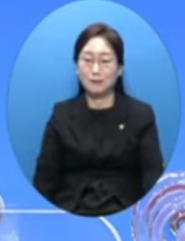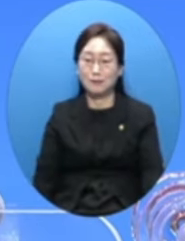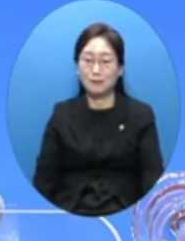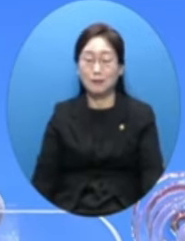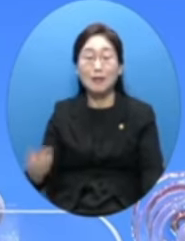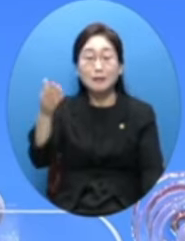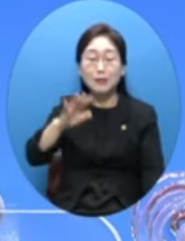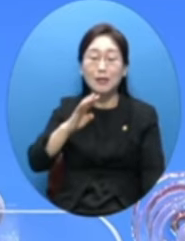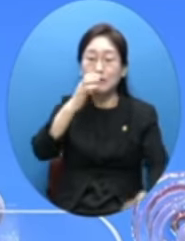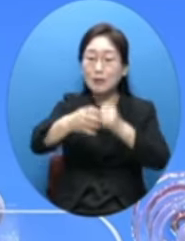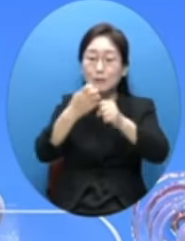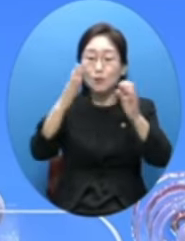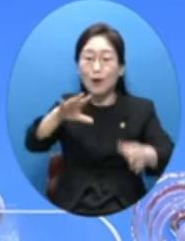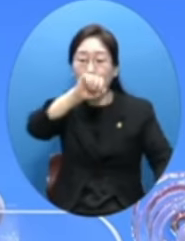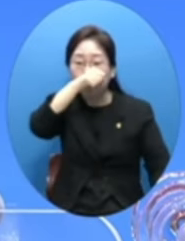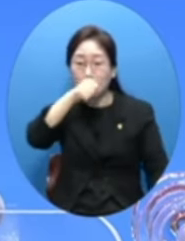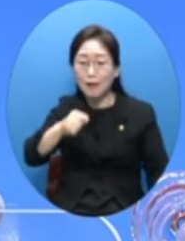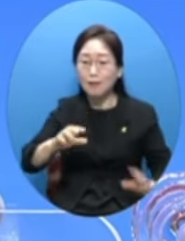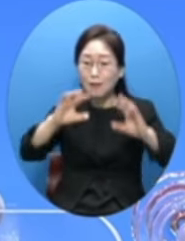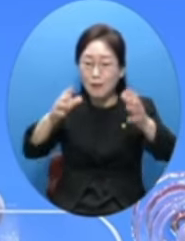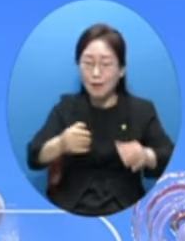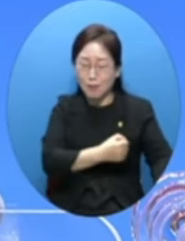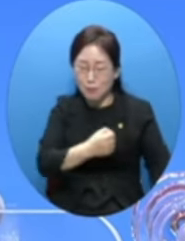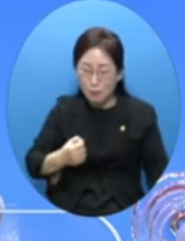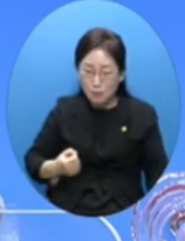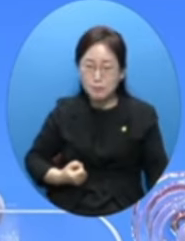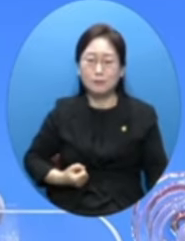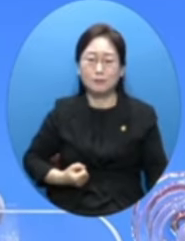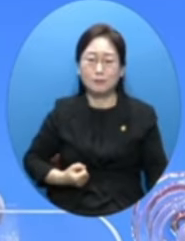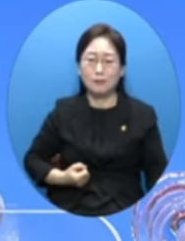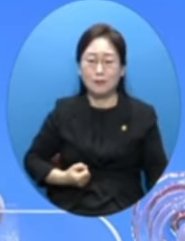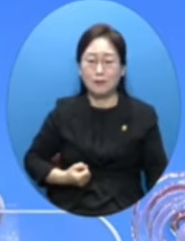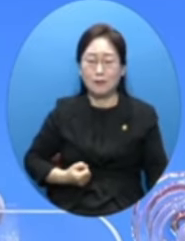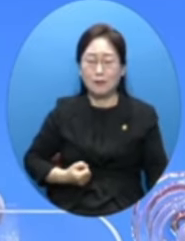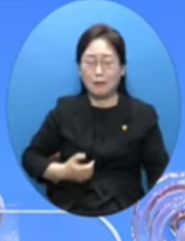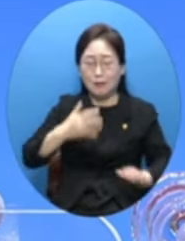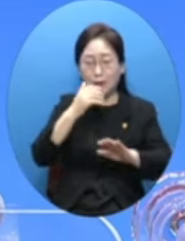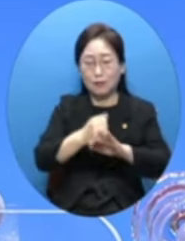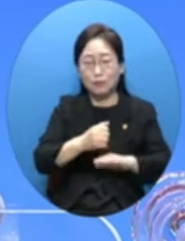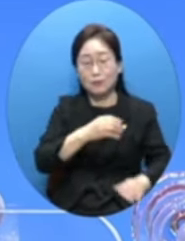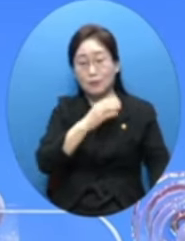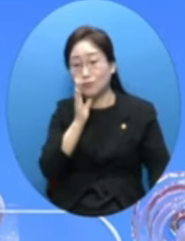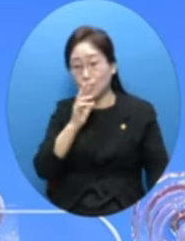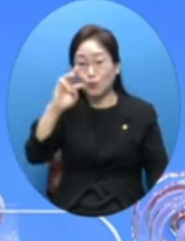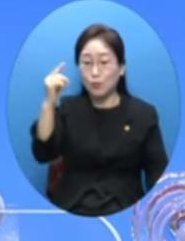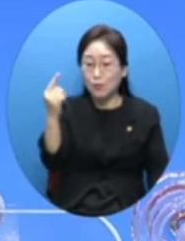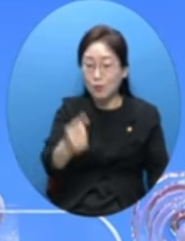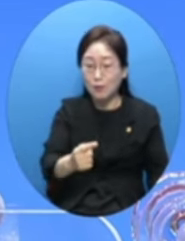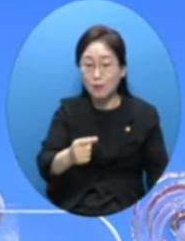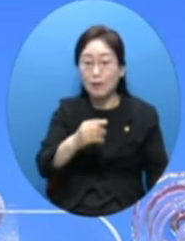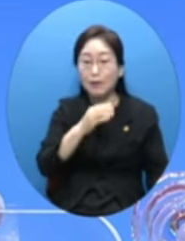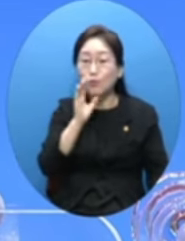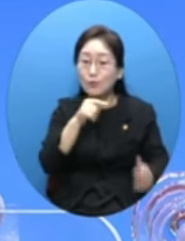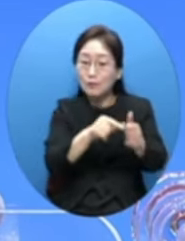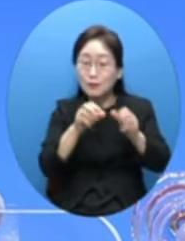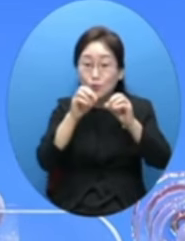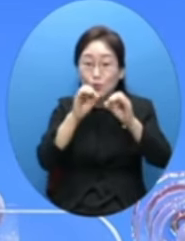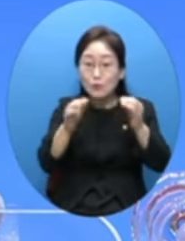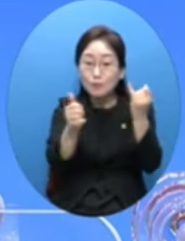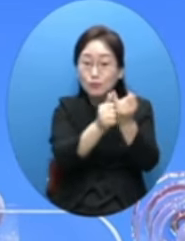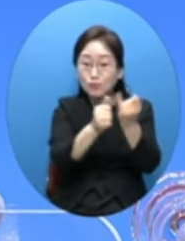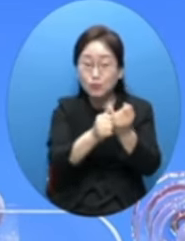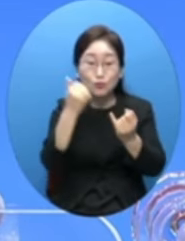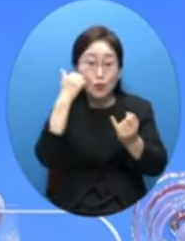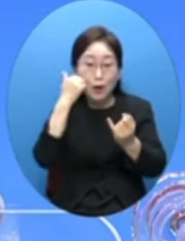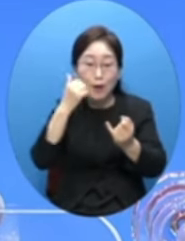그런데 40년 동안 아프리카에서 그렇게 헌신하고 병이 약해서 돌아온 이 노인 선교사 부부를